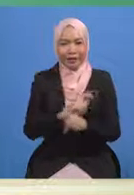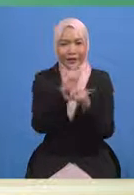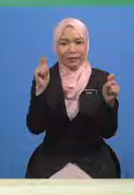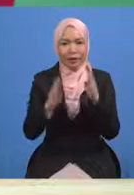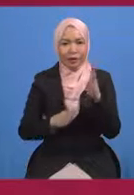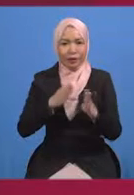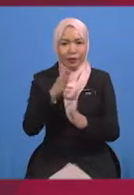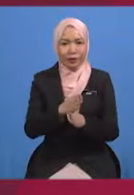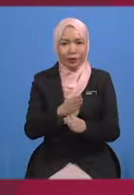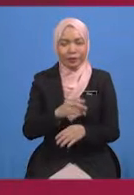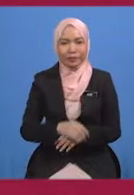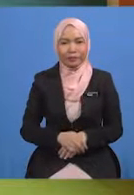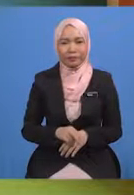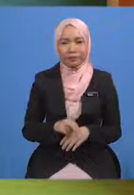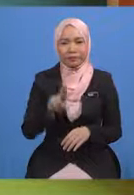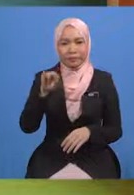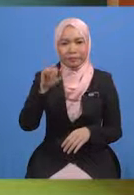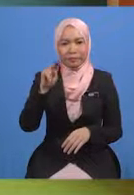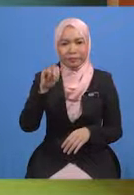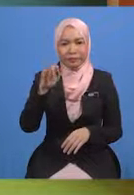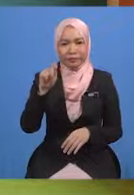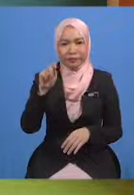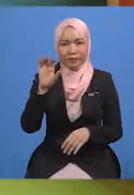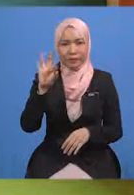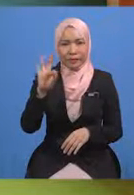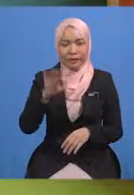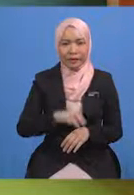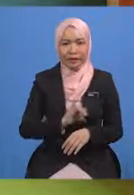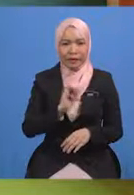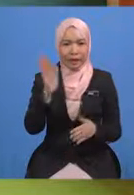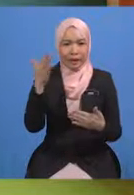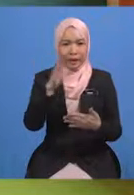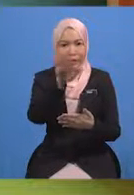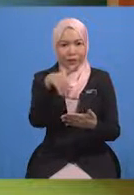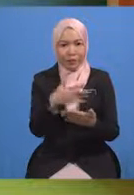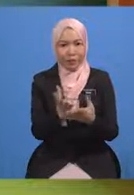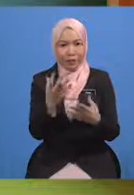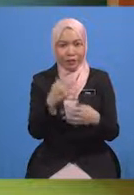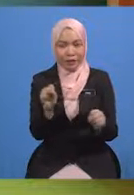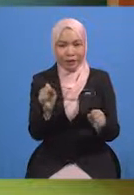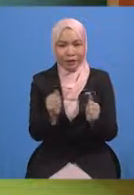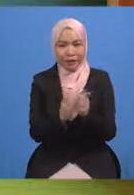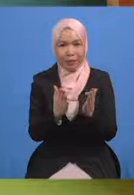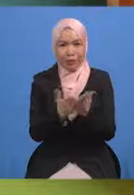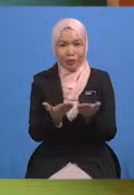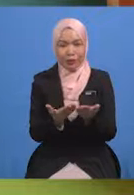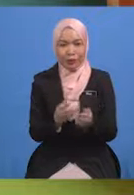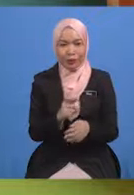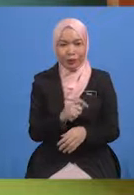yang ke-9. Saya berharap kamu telah bersedia dengan buku catatan,